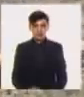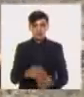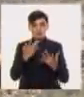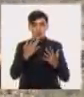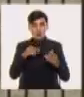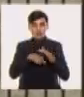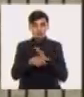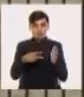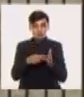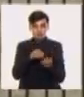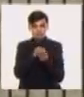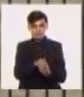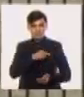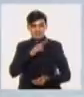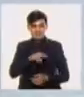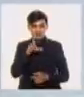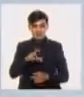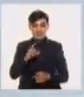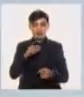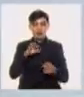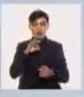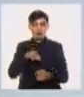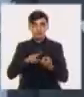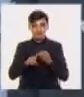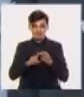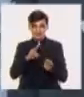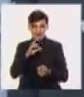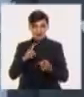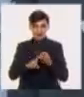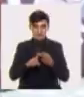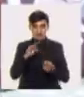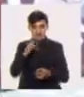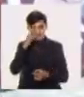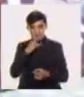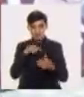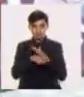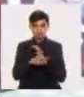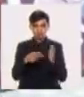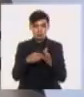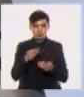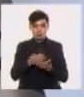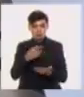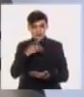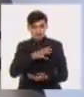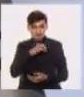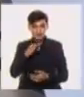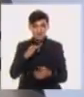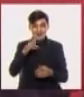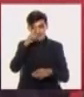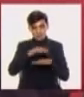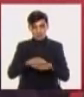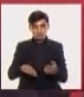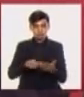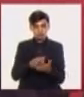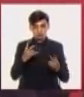Сколько стоит похоронить умершего от коронавируса? Казахстанцы жалуются на бешеные прайсы ритуальных агентств. Должен ли акимат возмещать